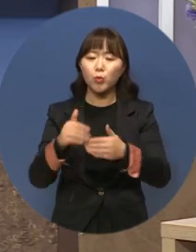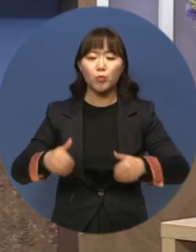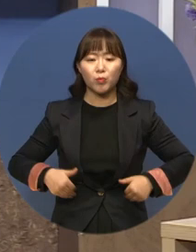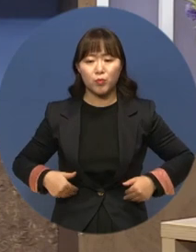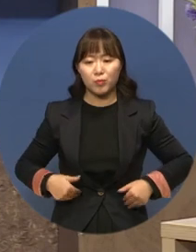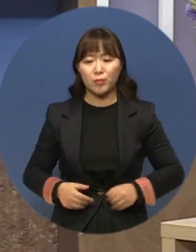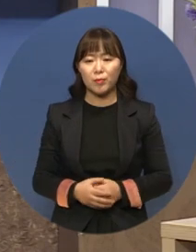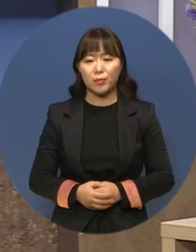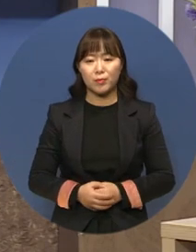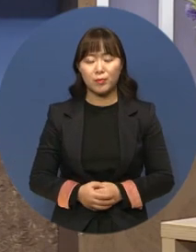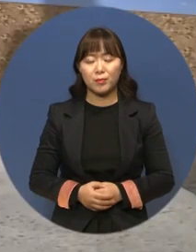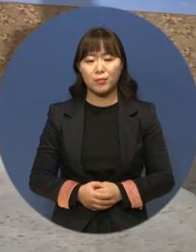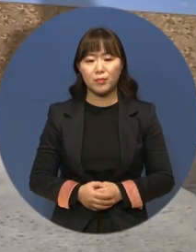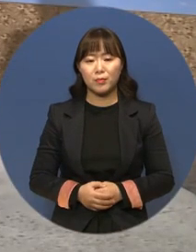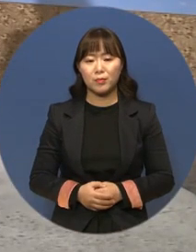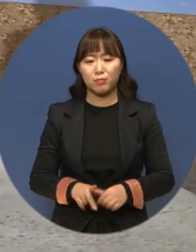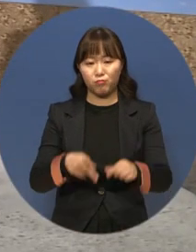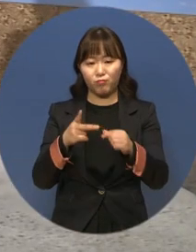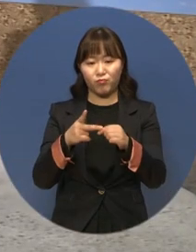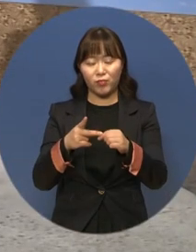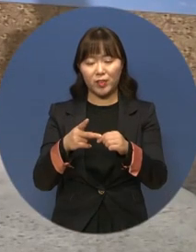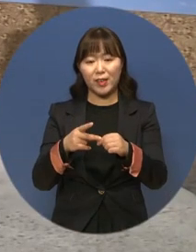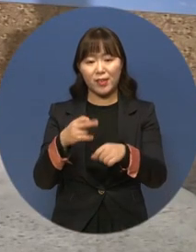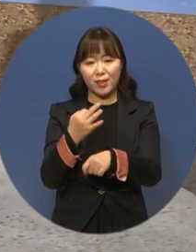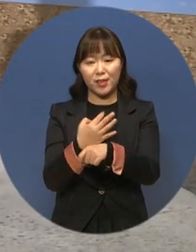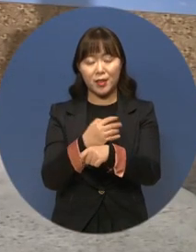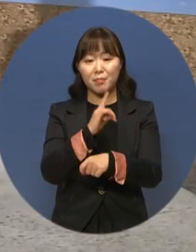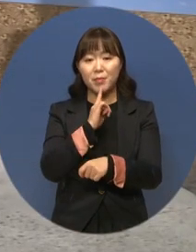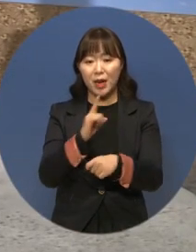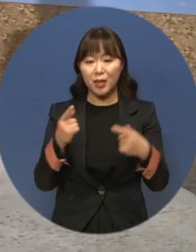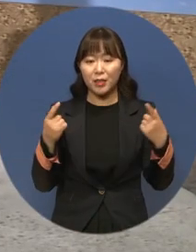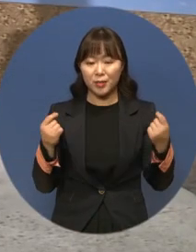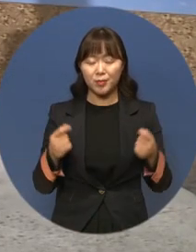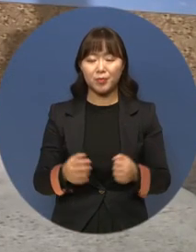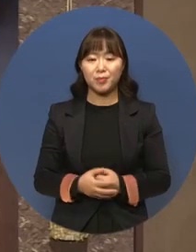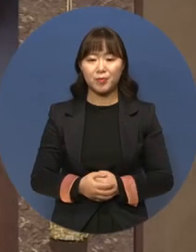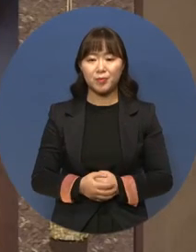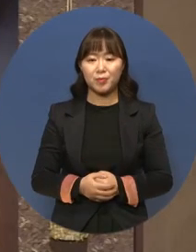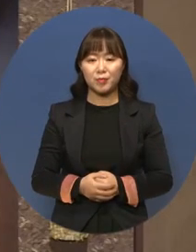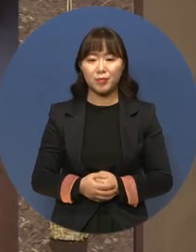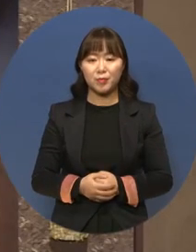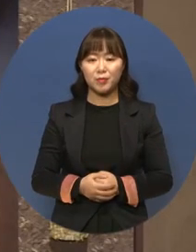필요하다고 보시나요? 이제 아까 두 번째에서 잠깐 그 언급된 것들인데요. 네.